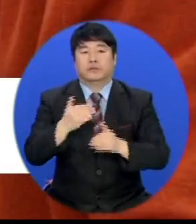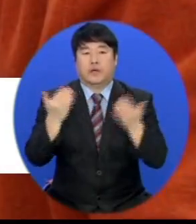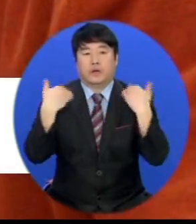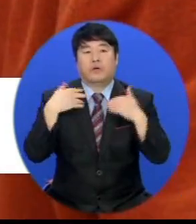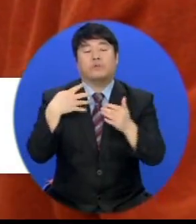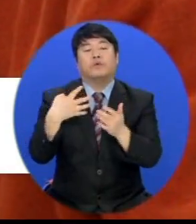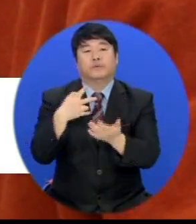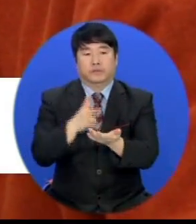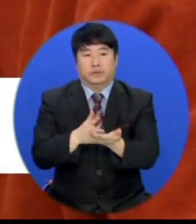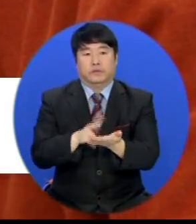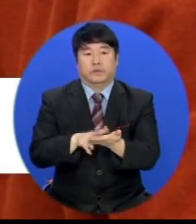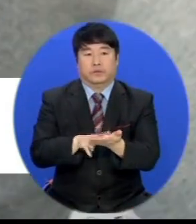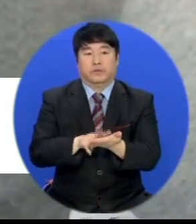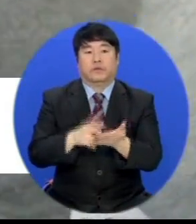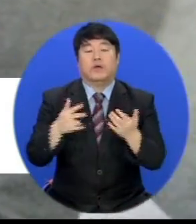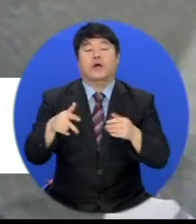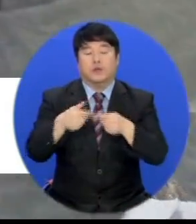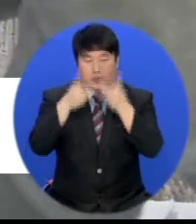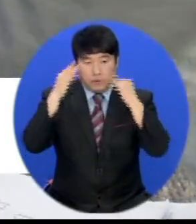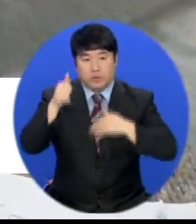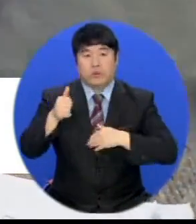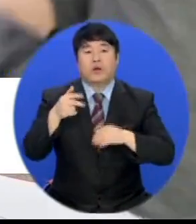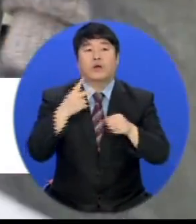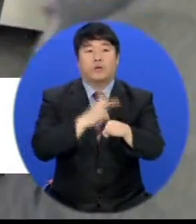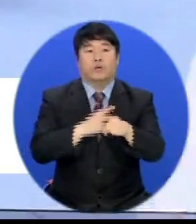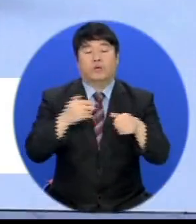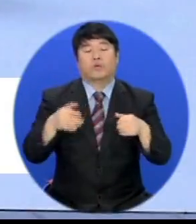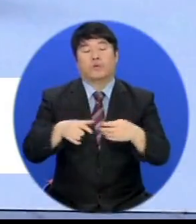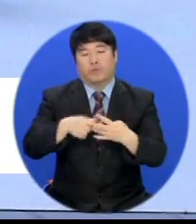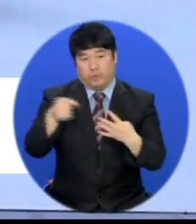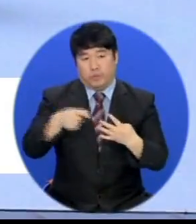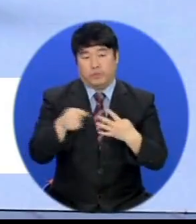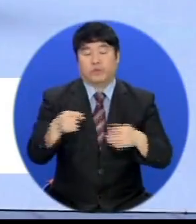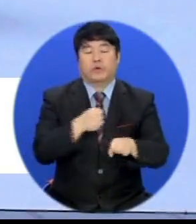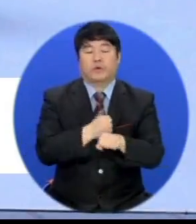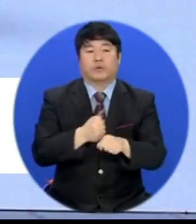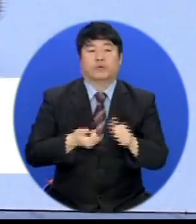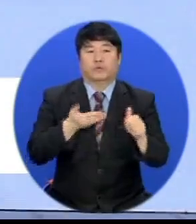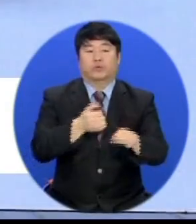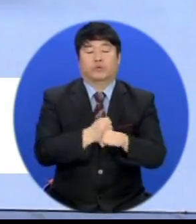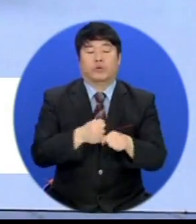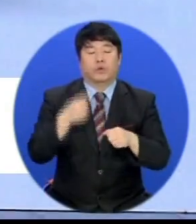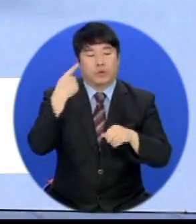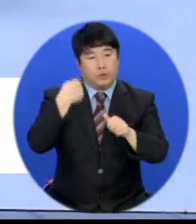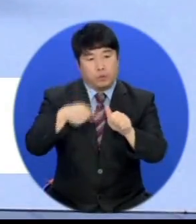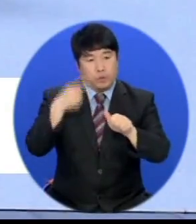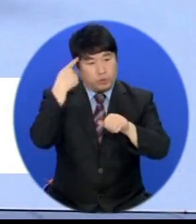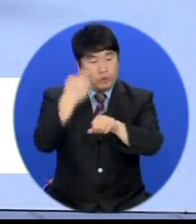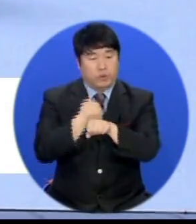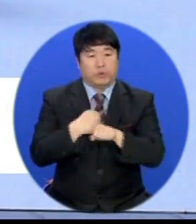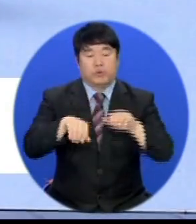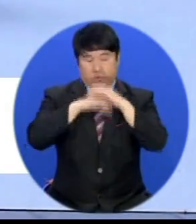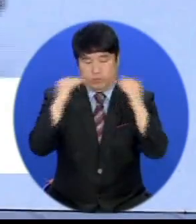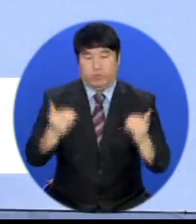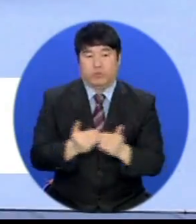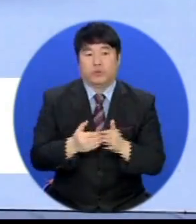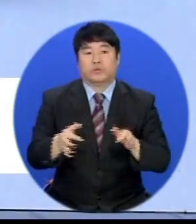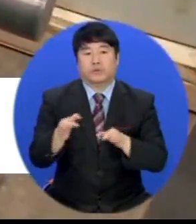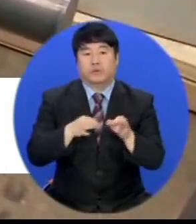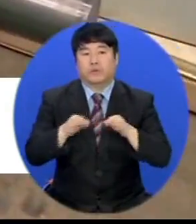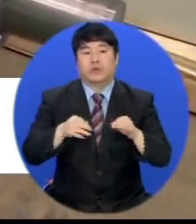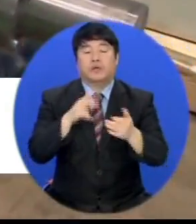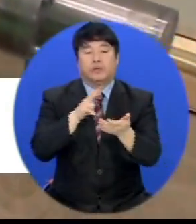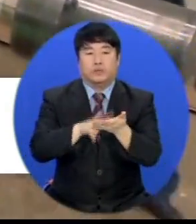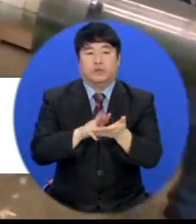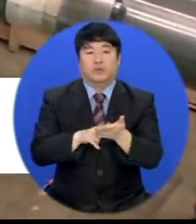정관에는 총장에게 교원 임면권을 부여하고 교육과 연구 등 대학 경영 전반에 대한 제도적인 틀을 마련하도록